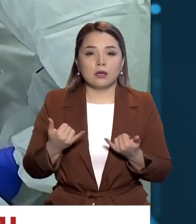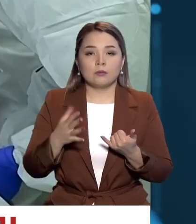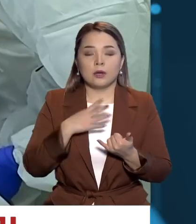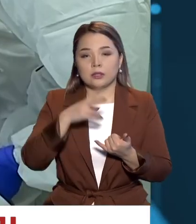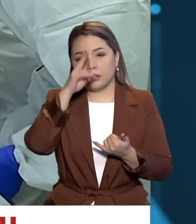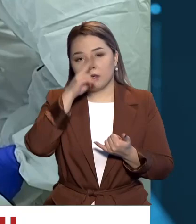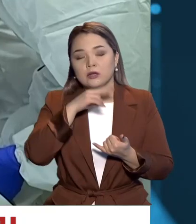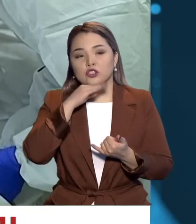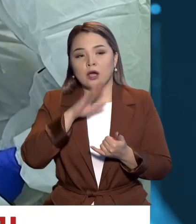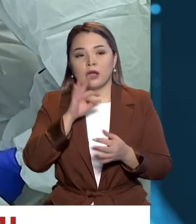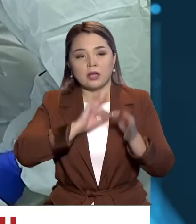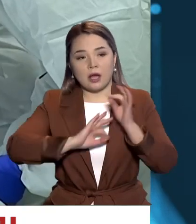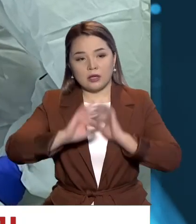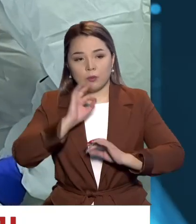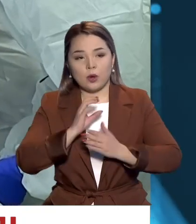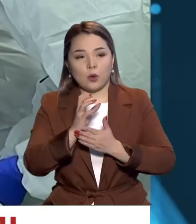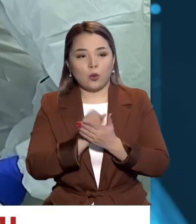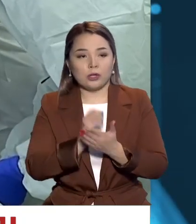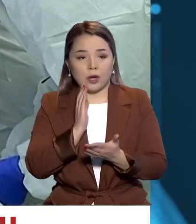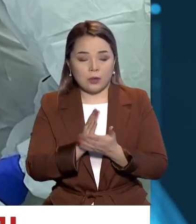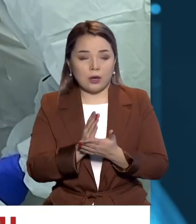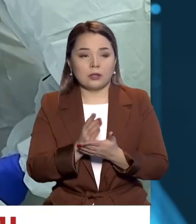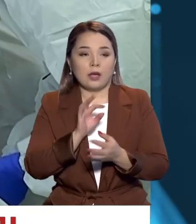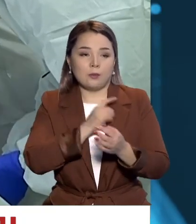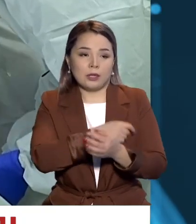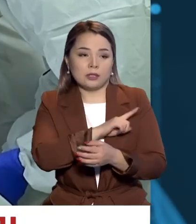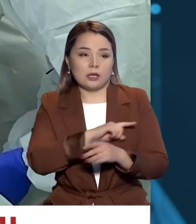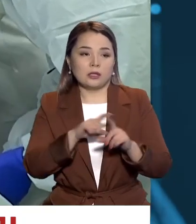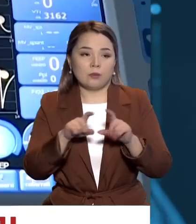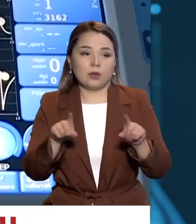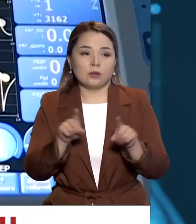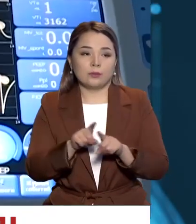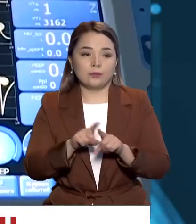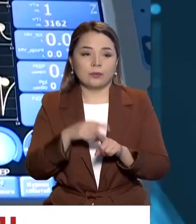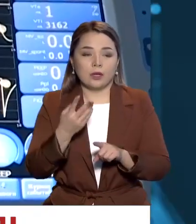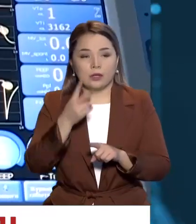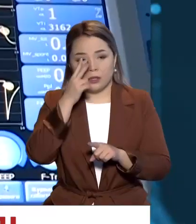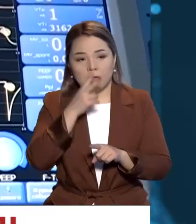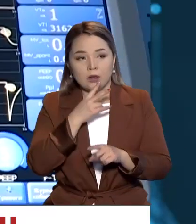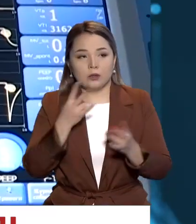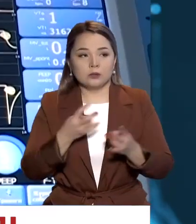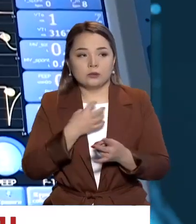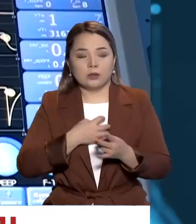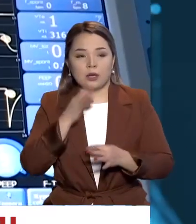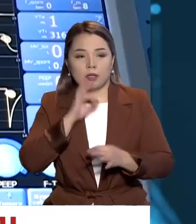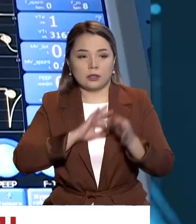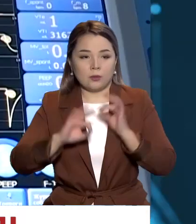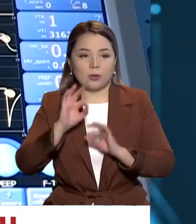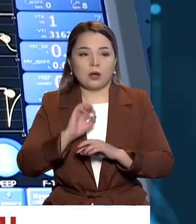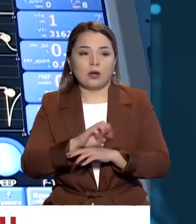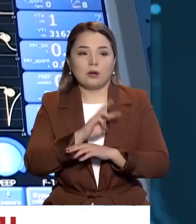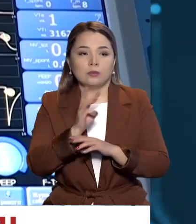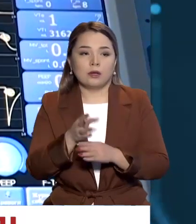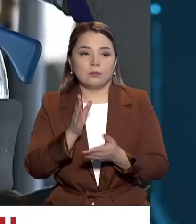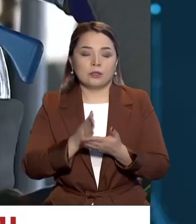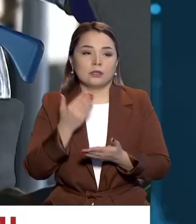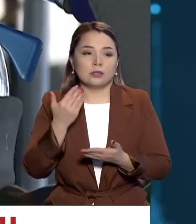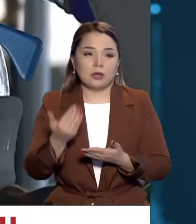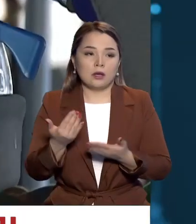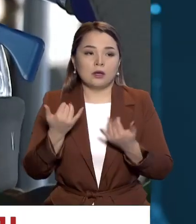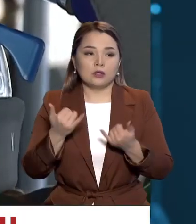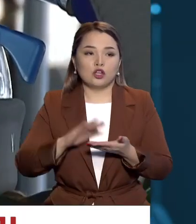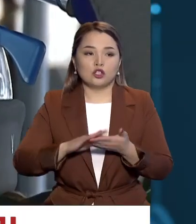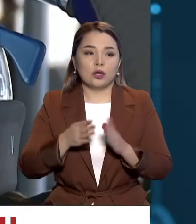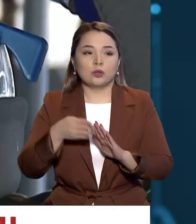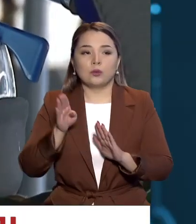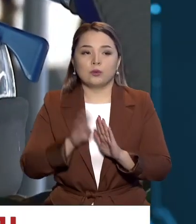айға жеткілікті дәрі-дәрмек қоры бар. Медициналық мекемелер 2 айға қажетті препараттармен қамтамасыз етілген.